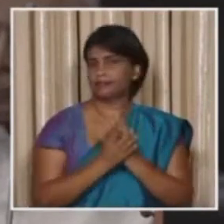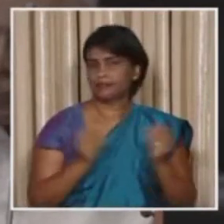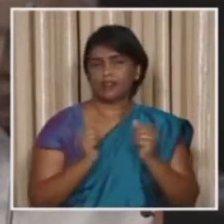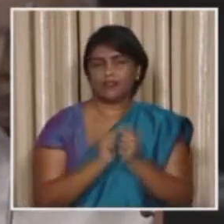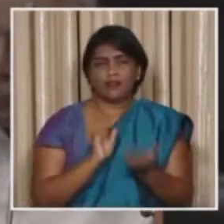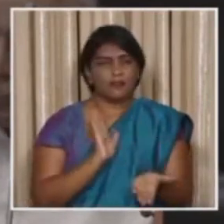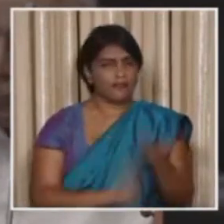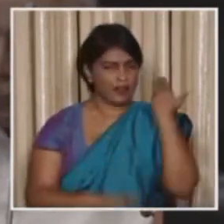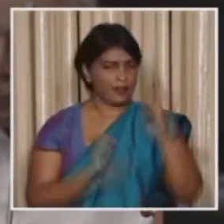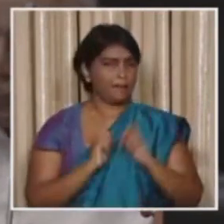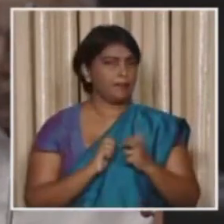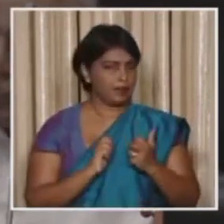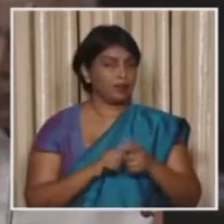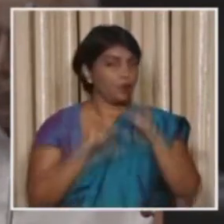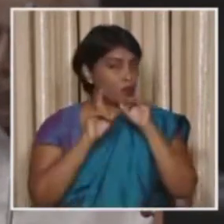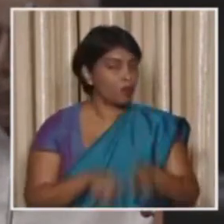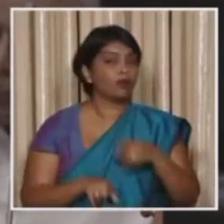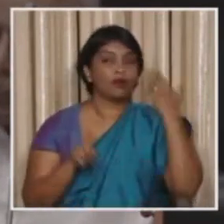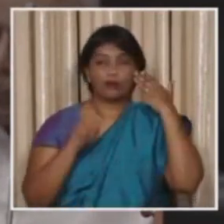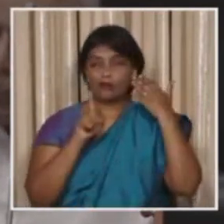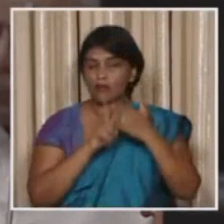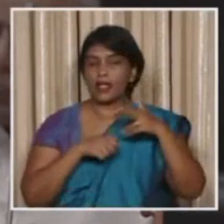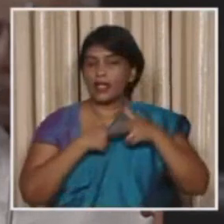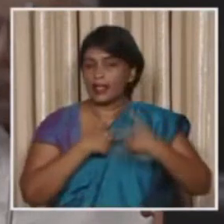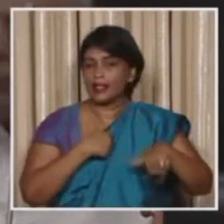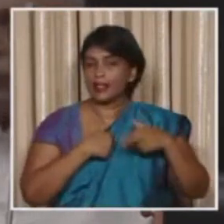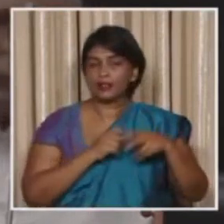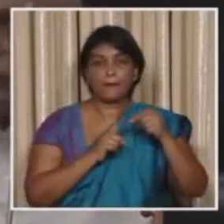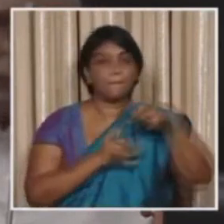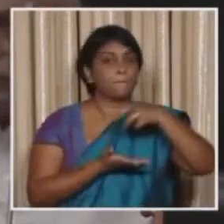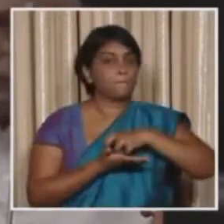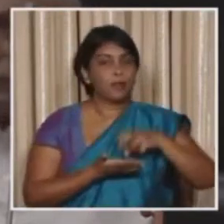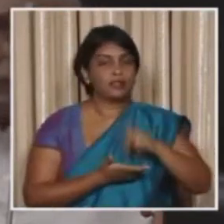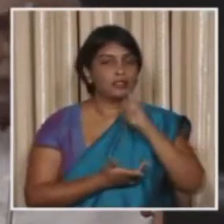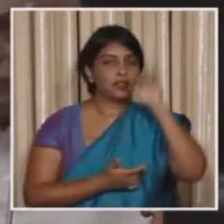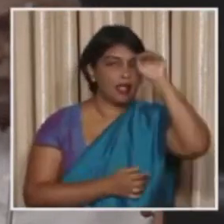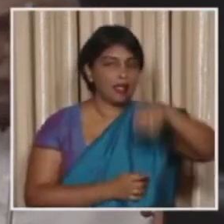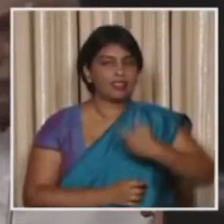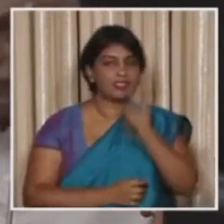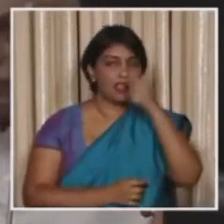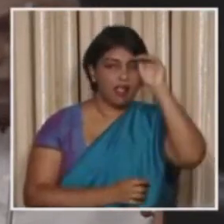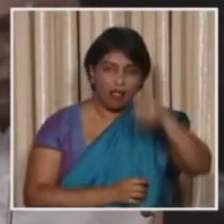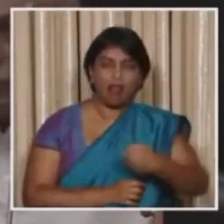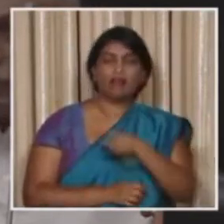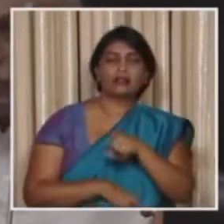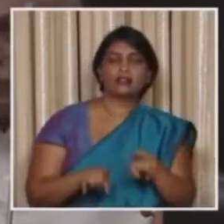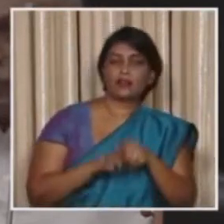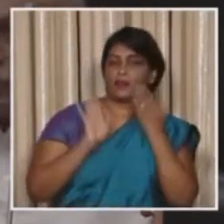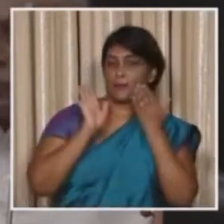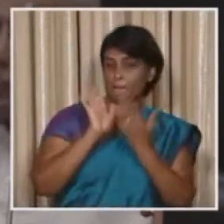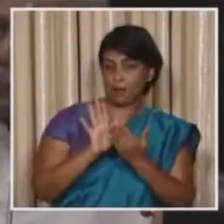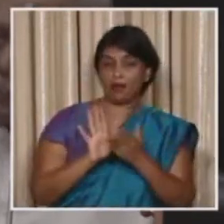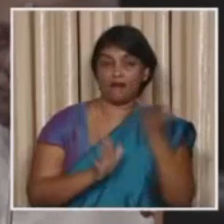වැඩි වෙනවා. මෙන්න මේ වගේ හේතු නිසා පළාත් සභාව සුදු අලියක ලෙස හඳුන්වන්න පිරිසක්ද අපේ රටේ